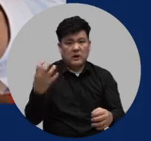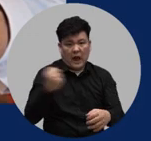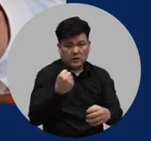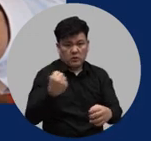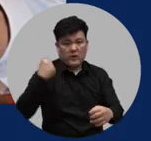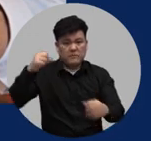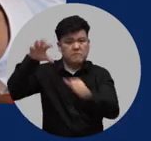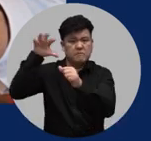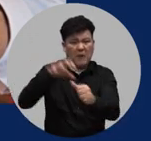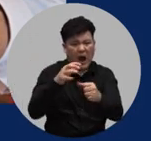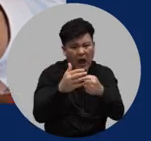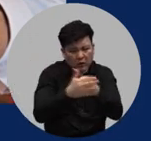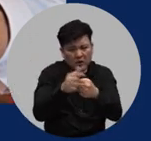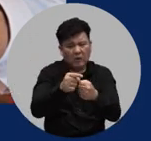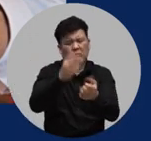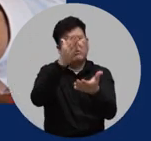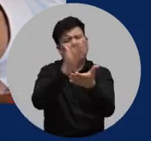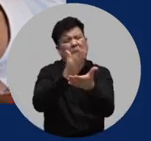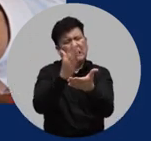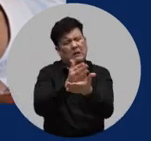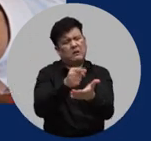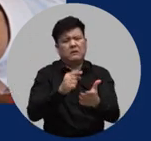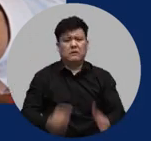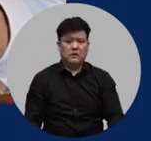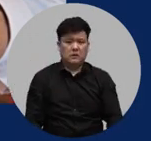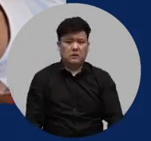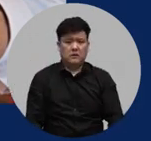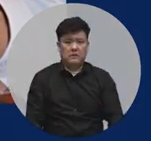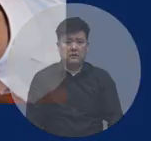여지가 많으므로 자제하는 것이 바람직합니다.